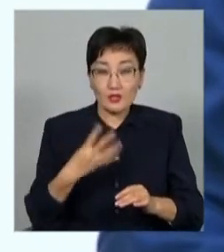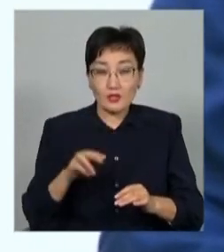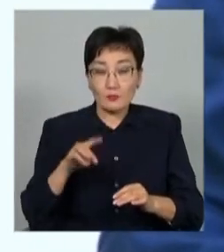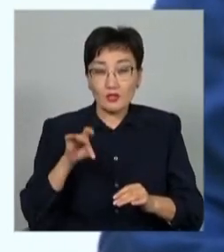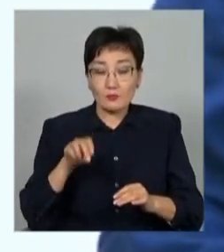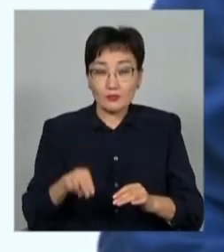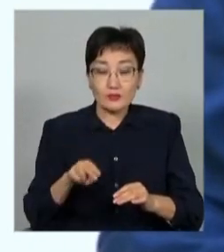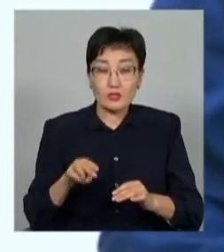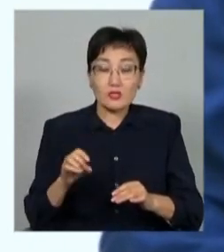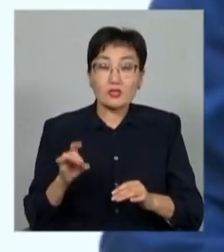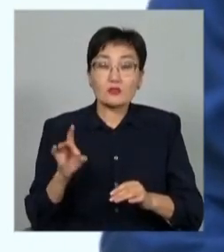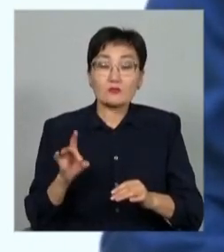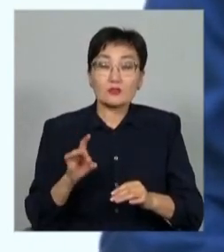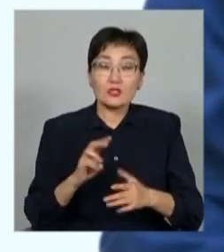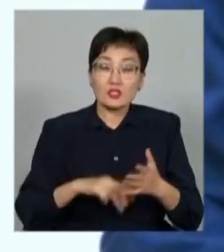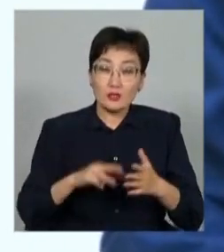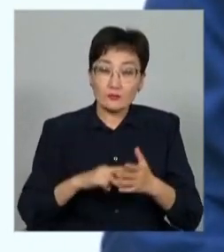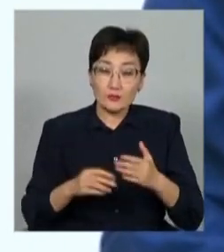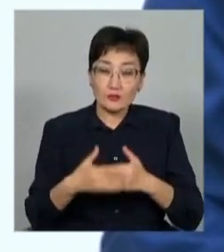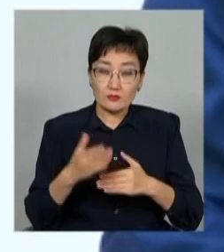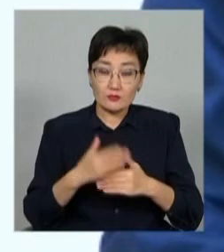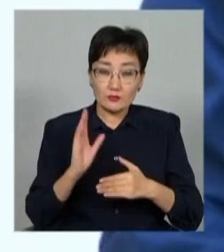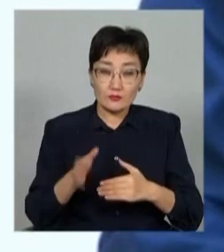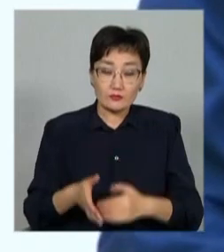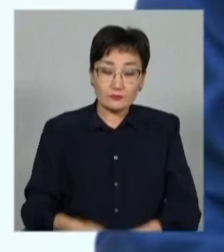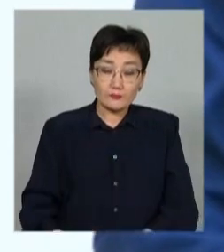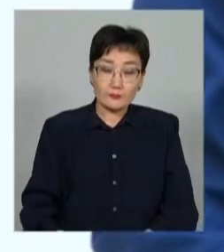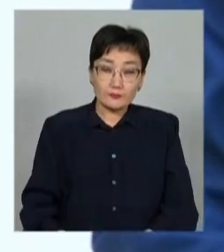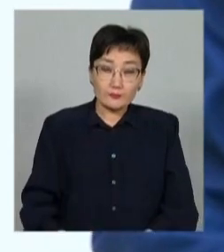тұлғаларға 40 айлық есептік көрсеткіш мөлшерінде айыппұл қарастырылған.